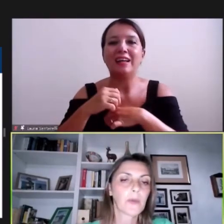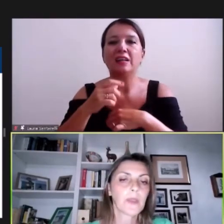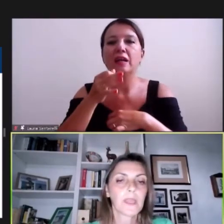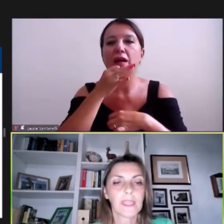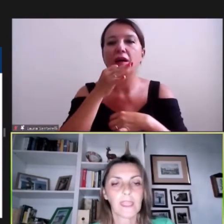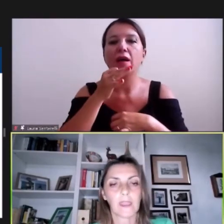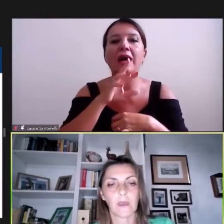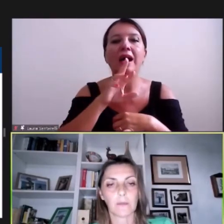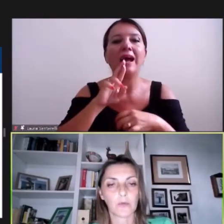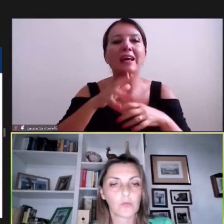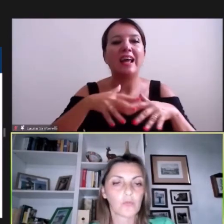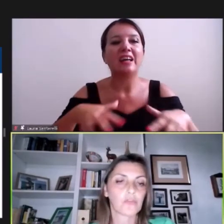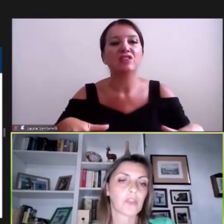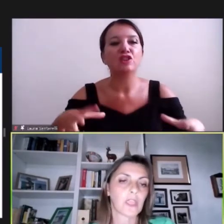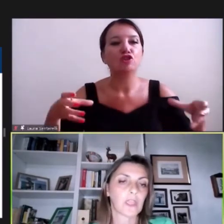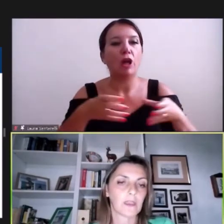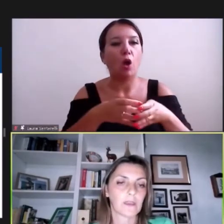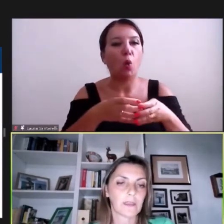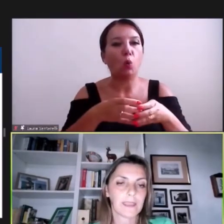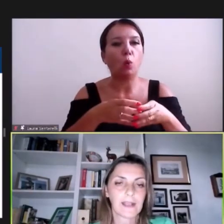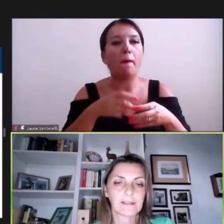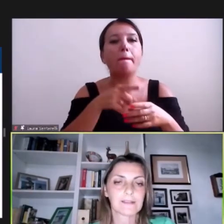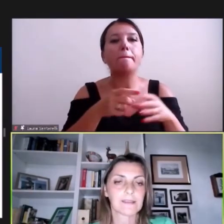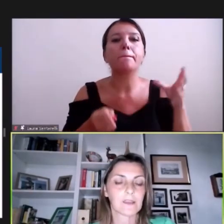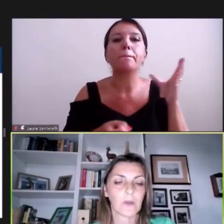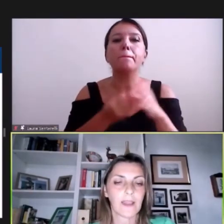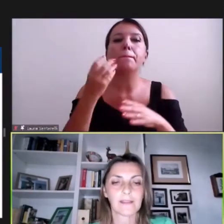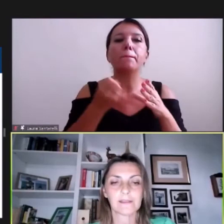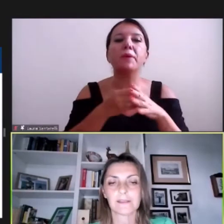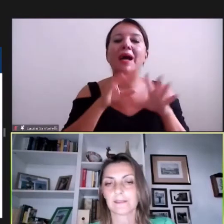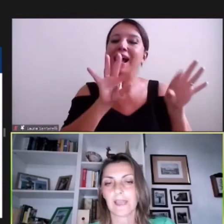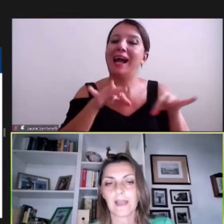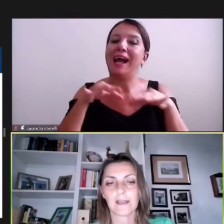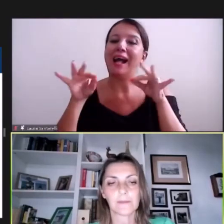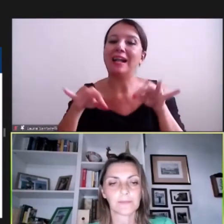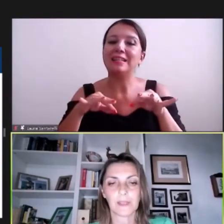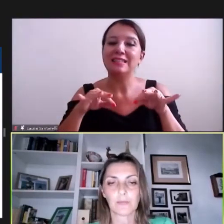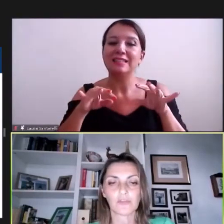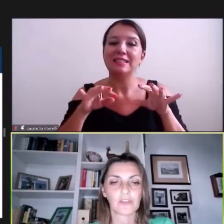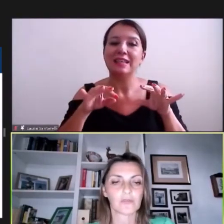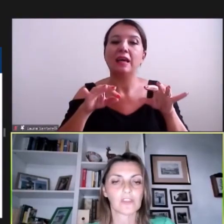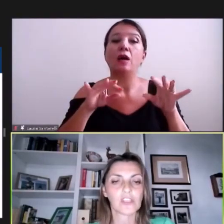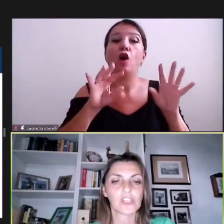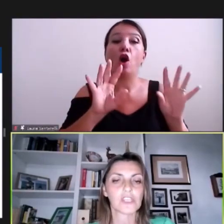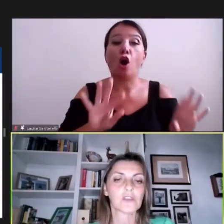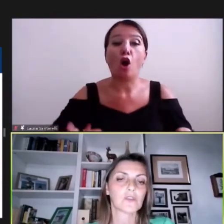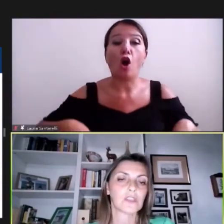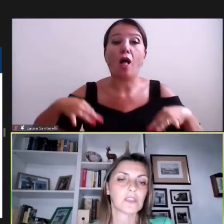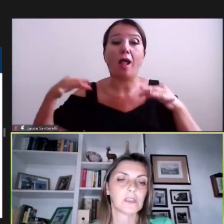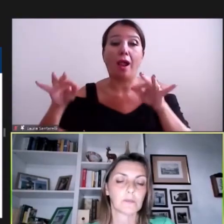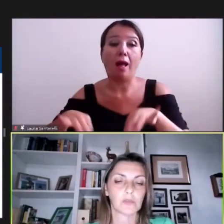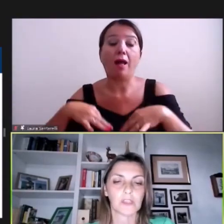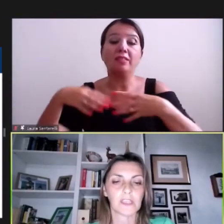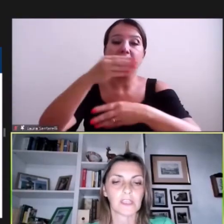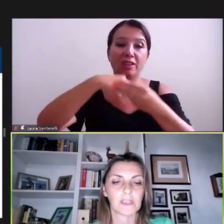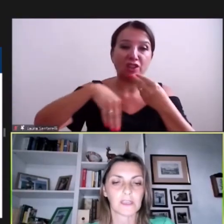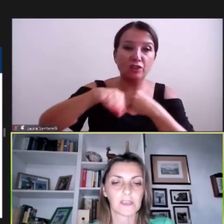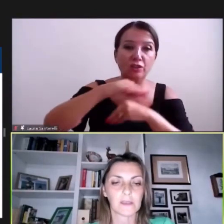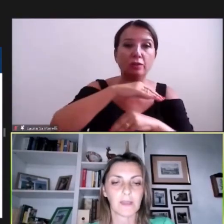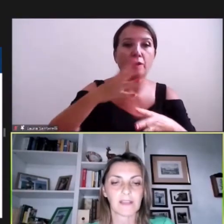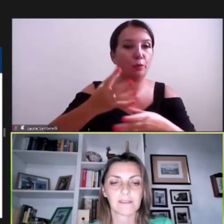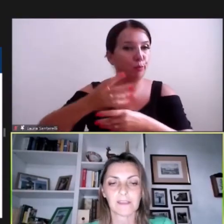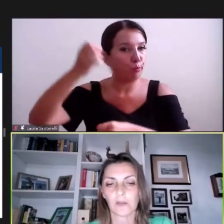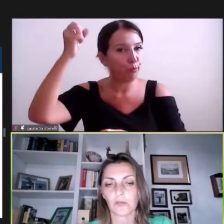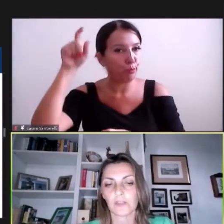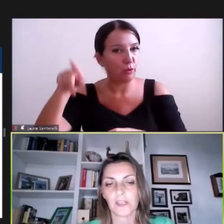Group che produce calze collant dal processo di riciclo di bottiglie